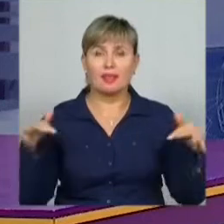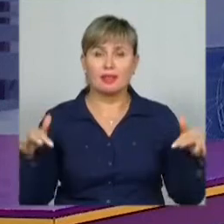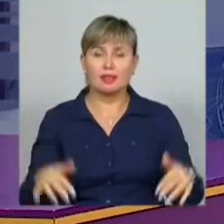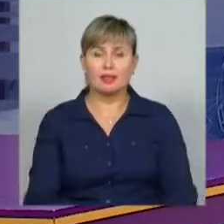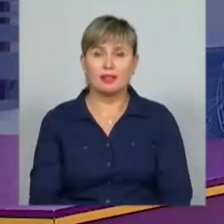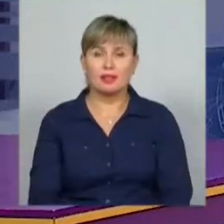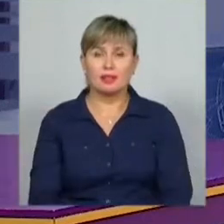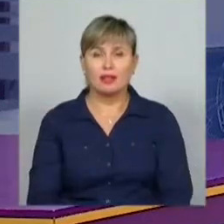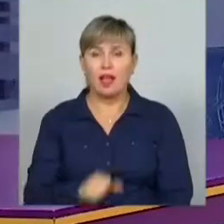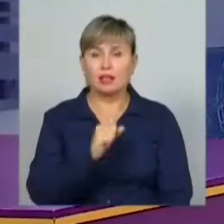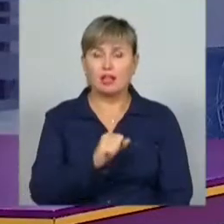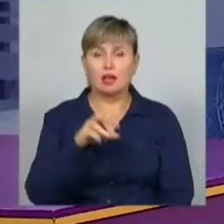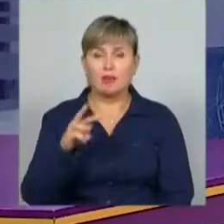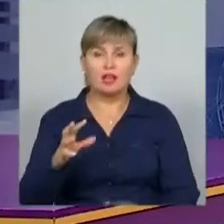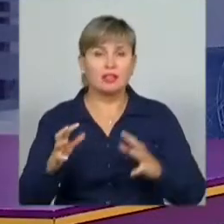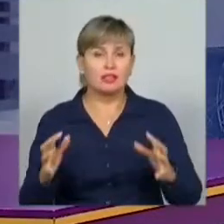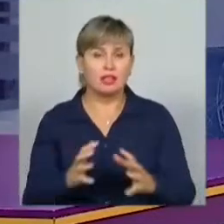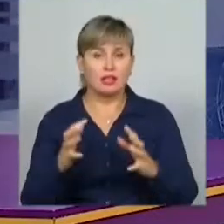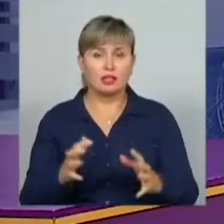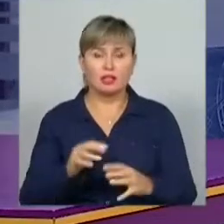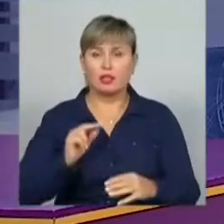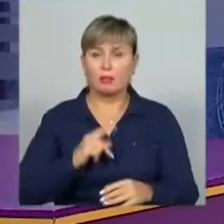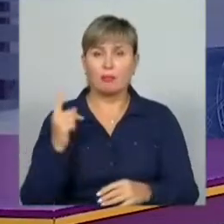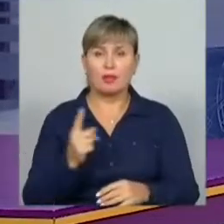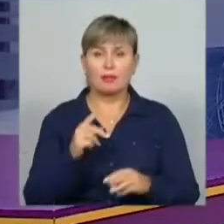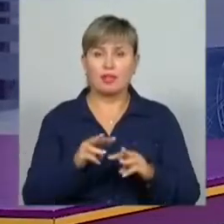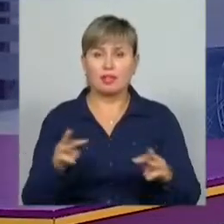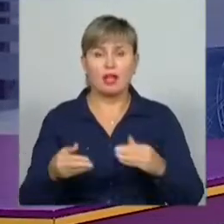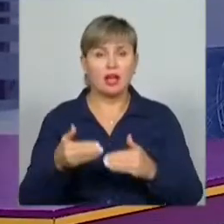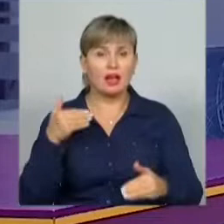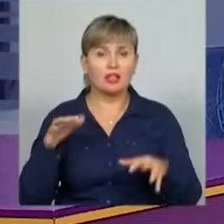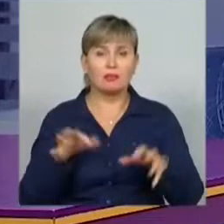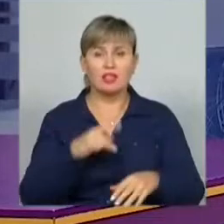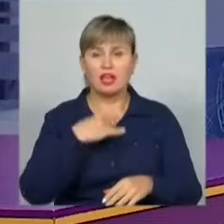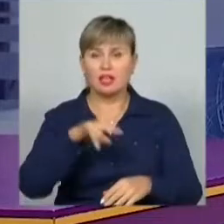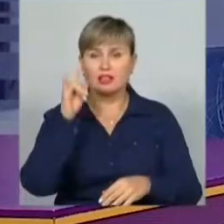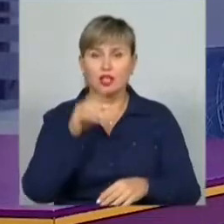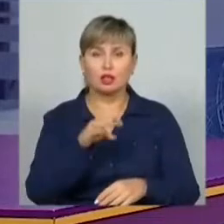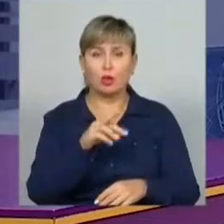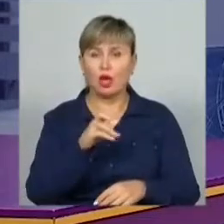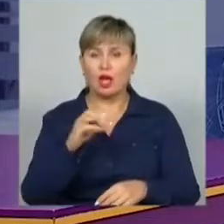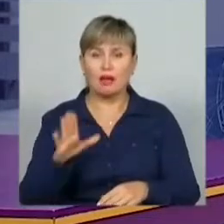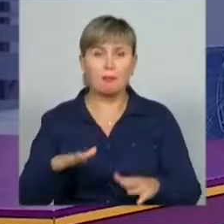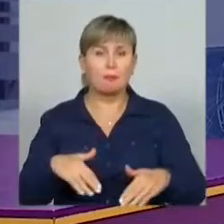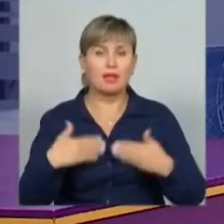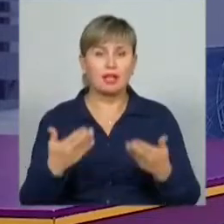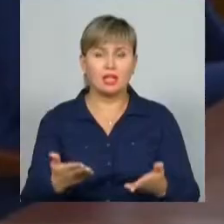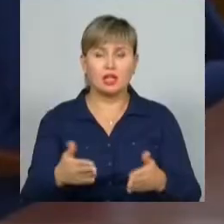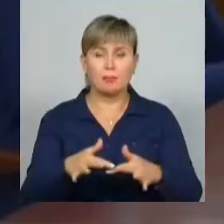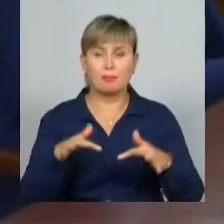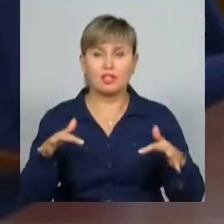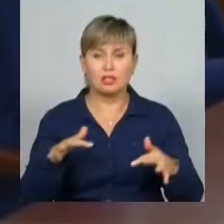от кормами сохранив за собой пост премьер-министра ранее президент казахстана касым-жомарт токаев предложил мажилис у